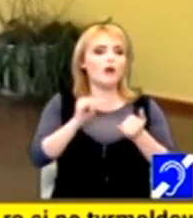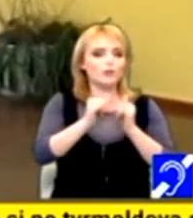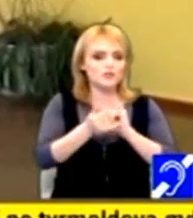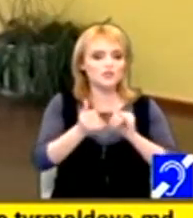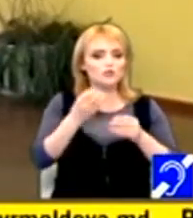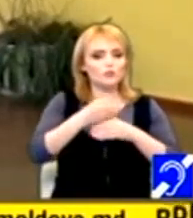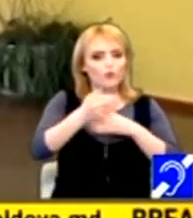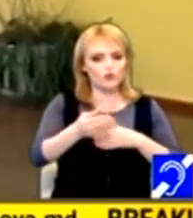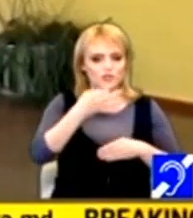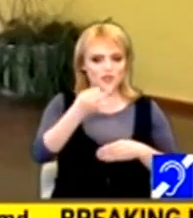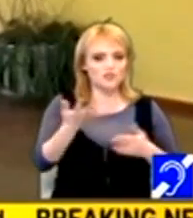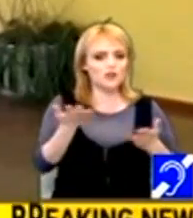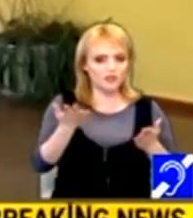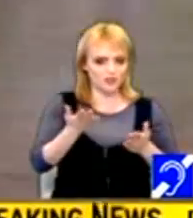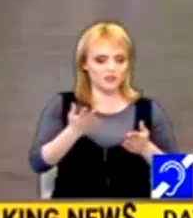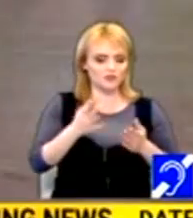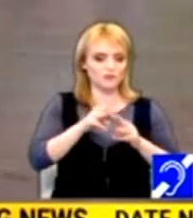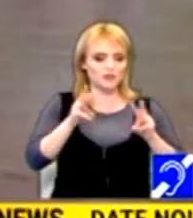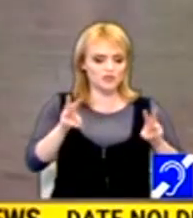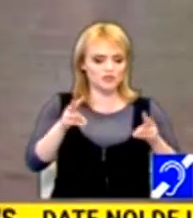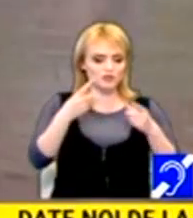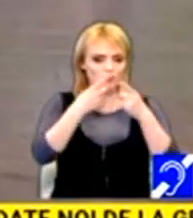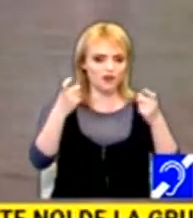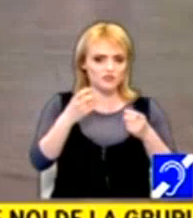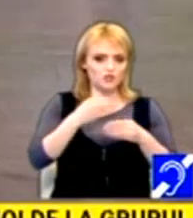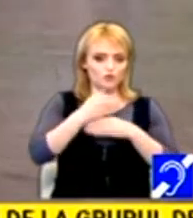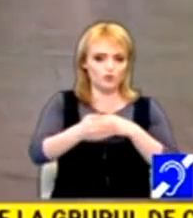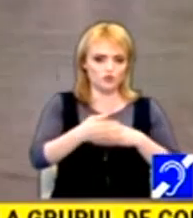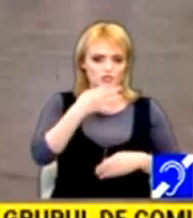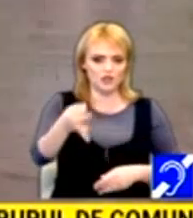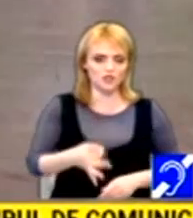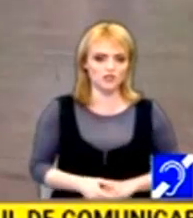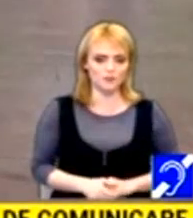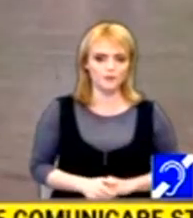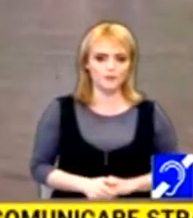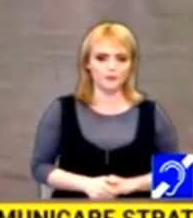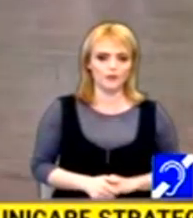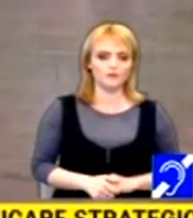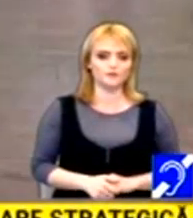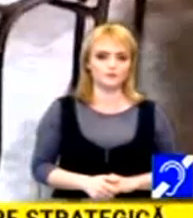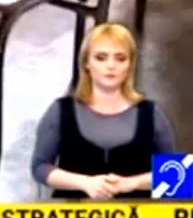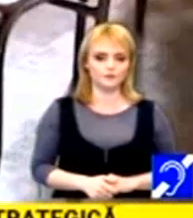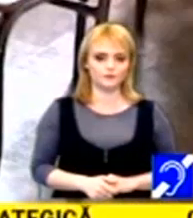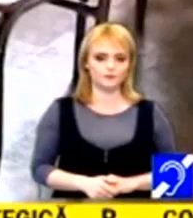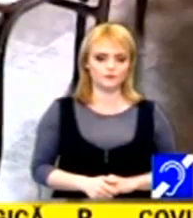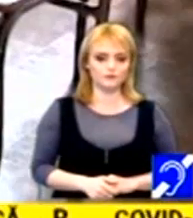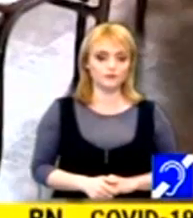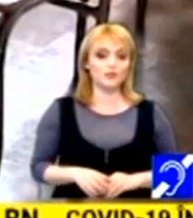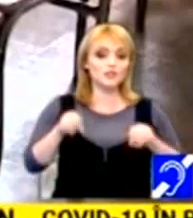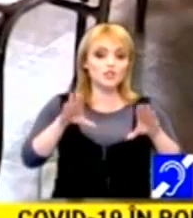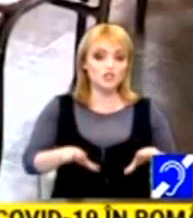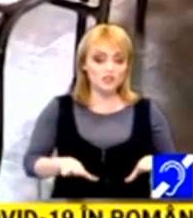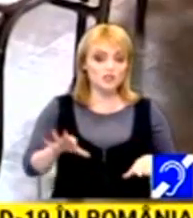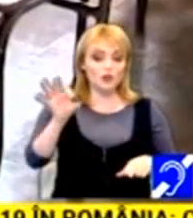Educației. Elevii vor putea restitui manualele la revenirea în următorul an școlar, iar absolvenții în ziua ridicării actului de studii.